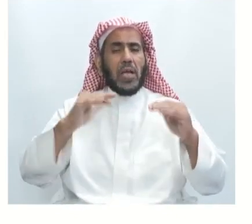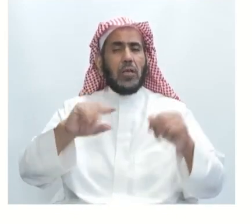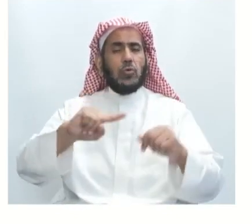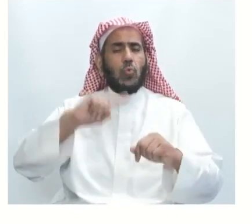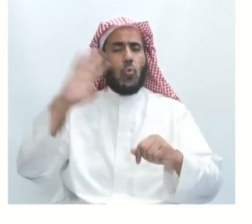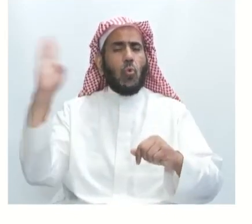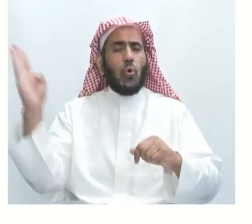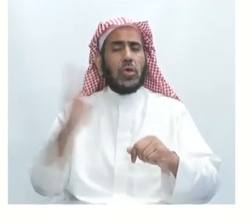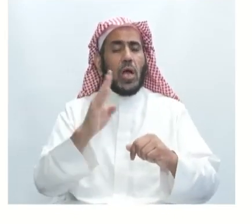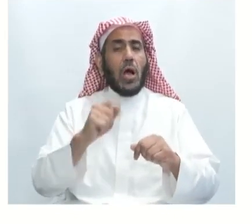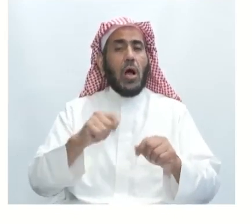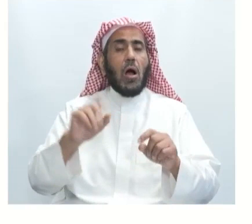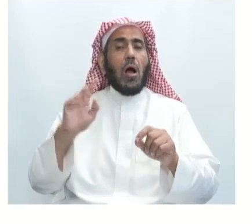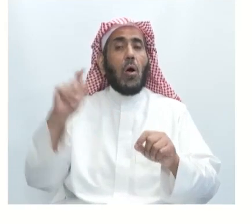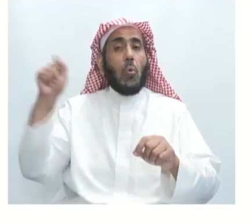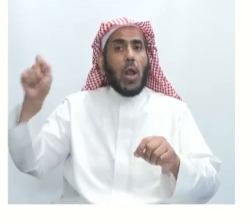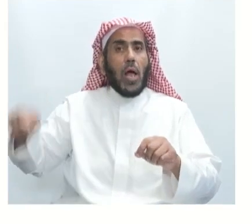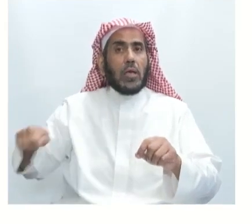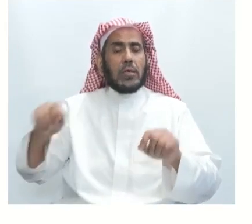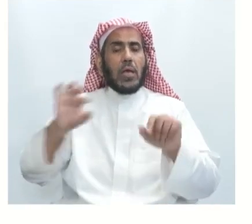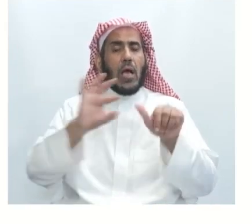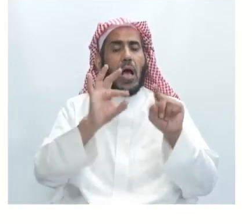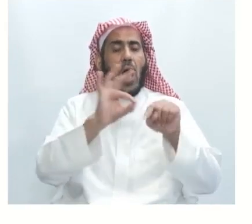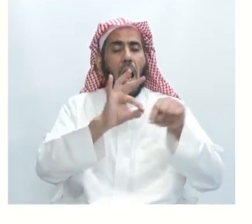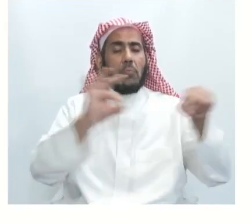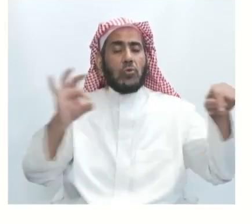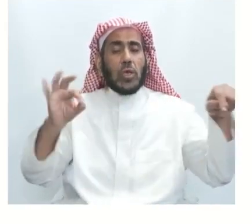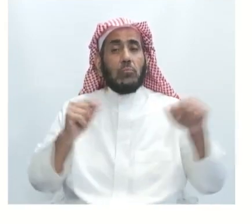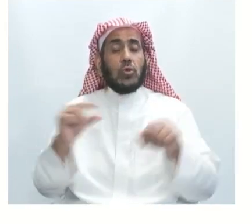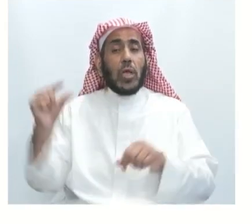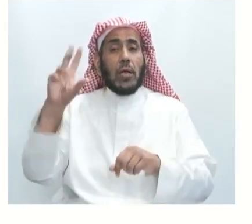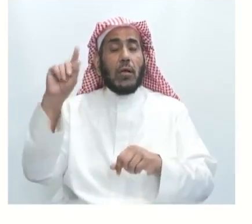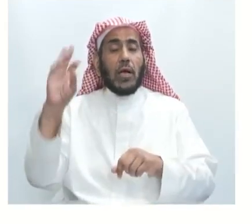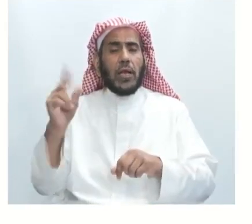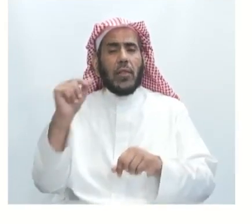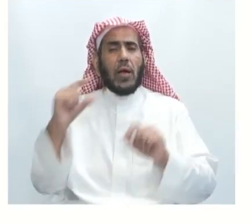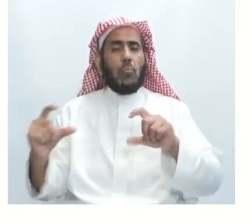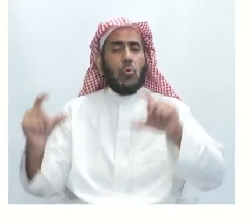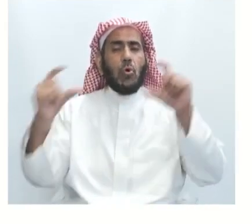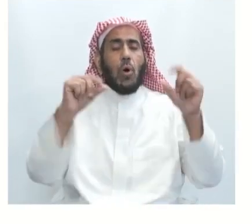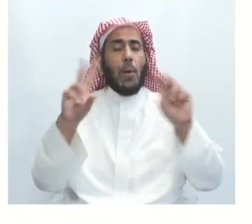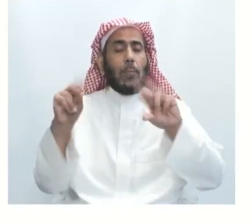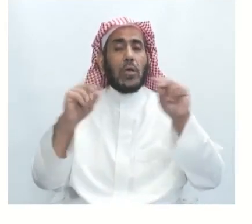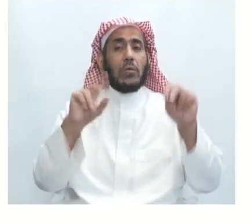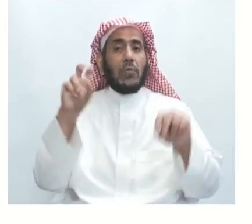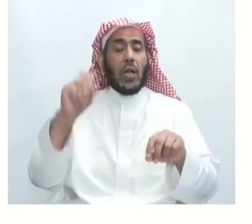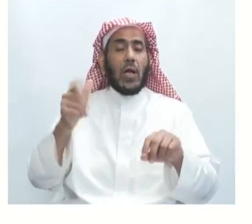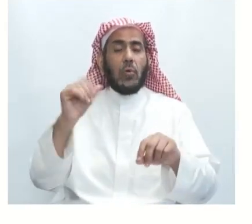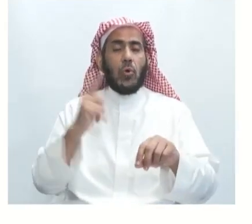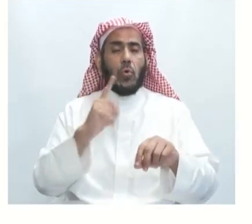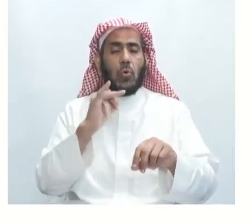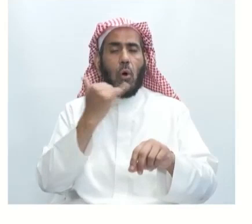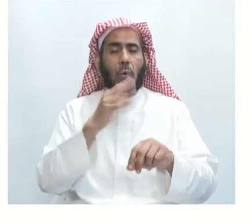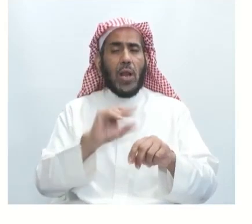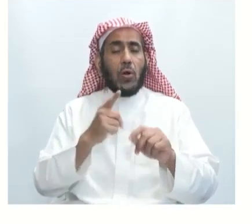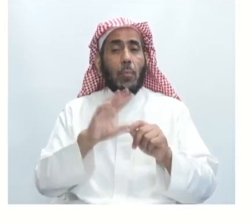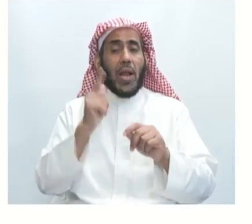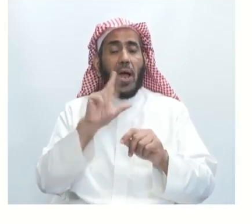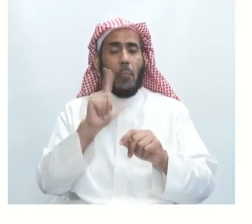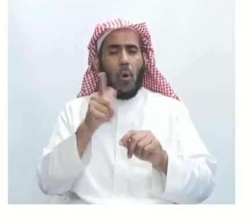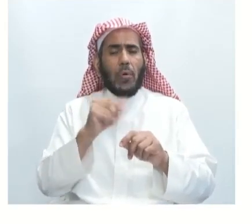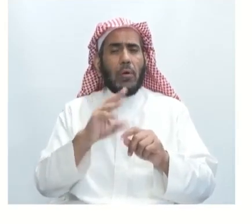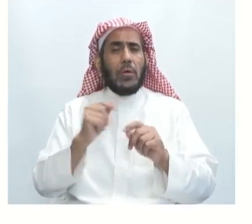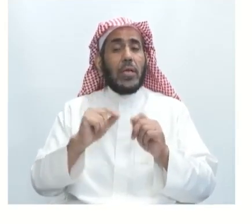او العصا المستقيمه مصطلح النظام هو مرادف لمصطلح القانون لغويا ولكن من حيث الاصل